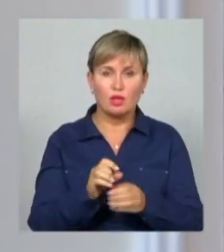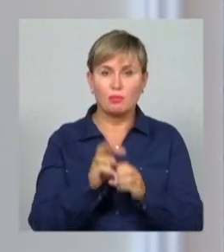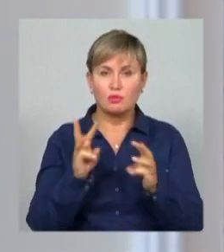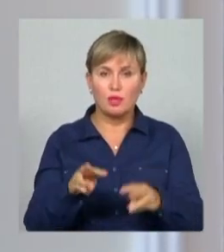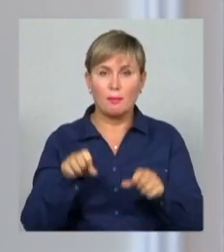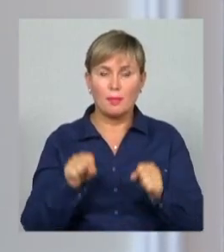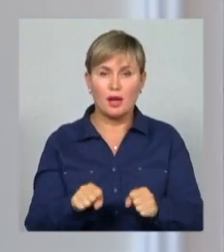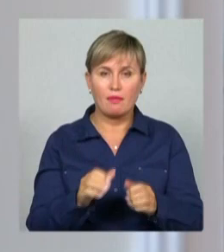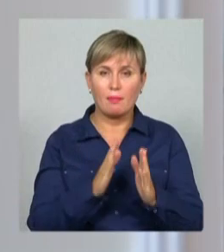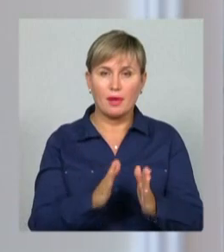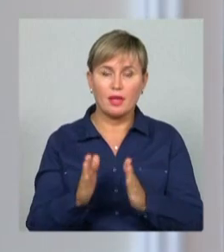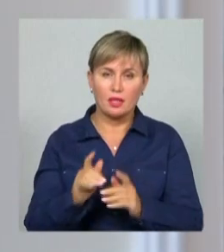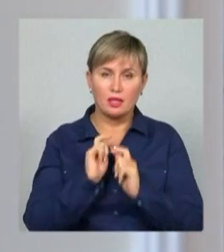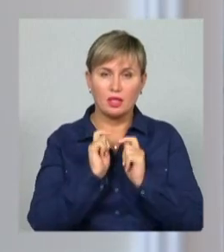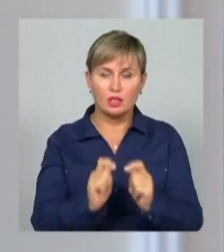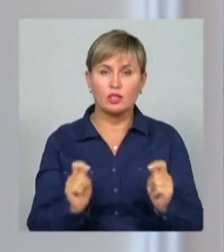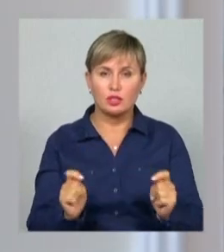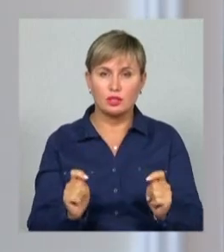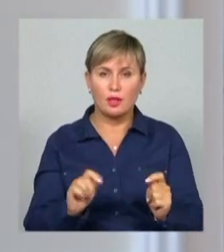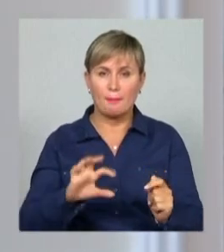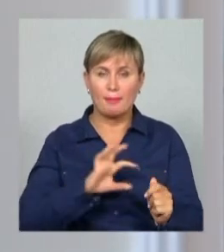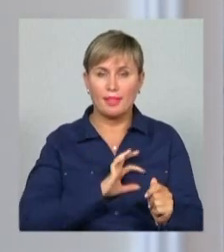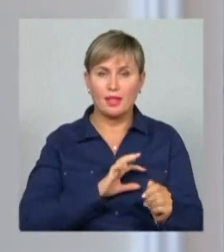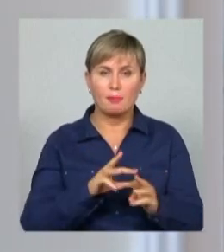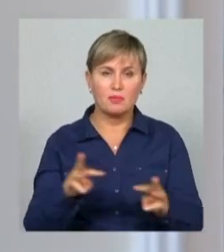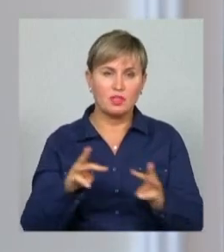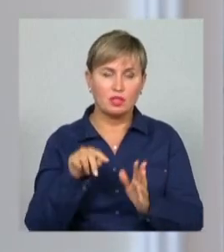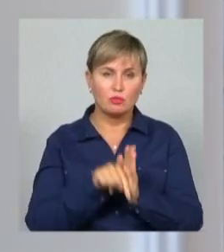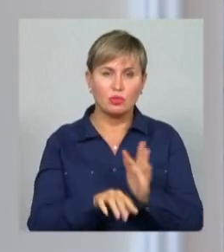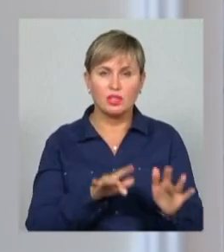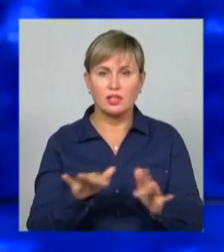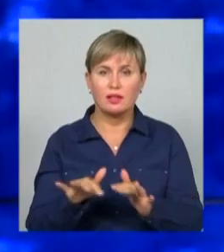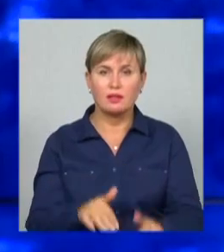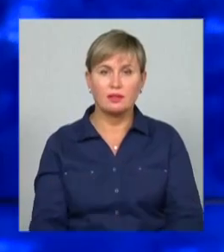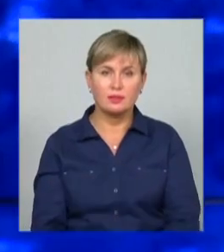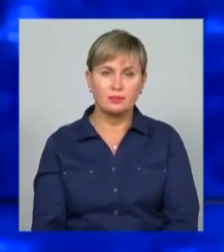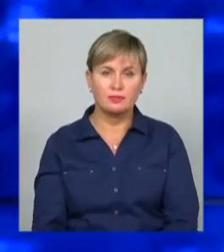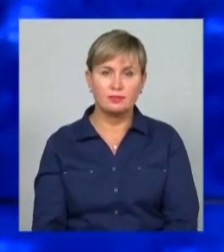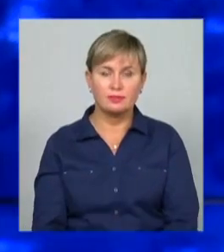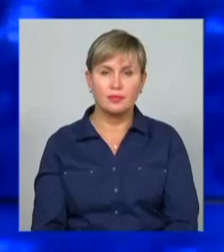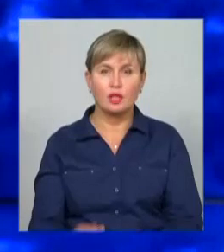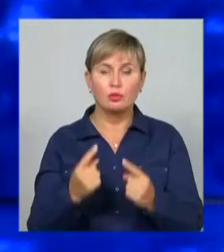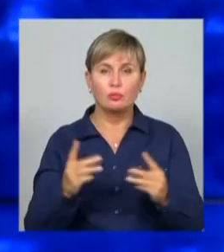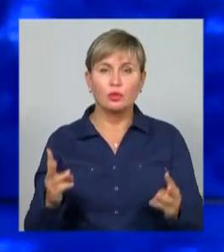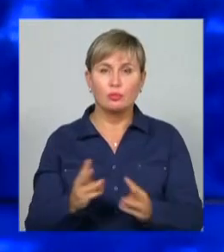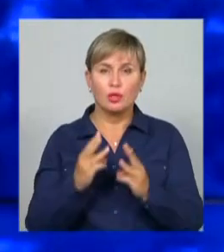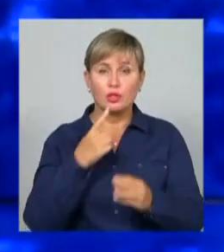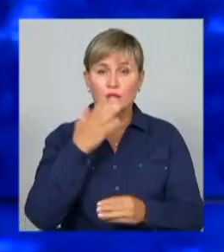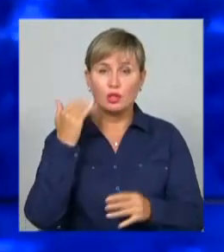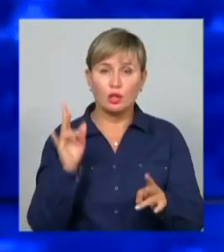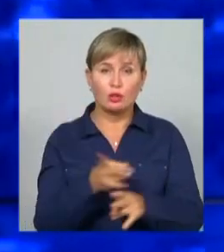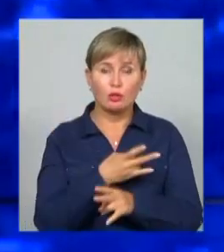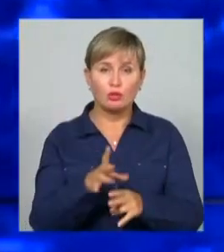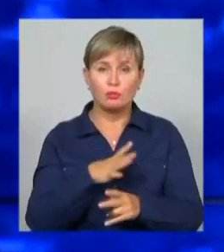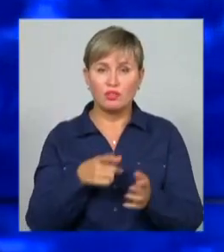правопорядка награждены медалями Министерства внутренних дел. Крупный пожар, минувшей ночью,